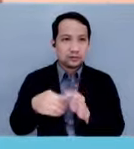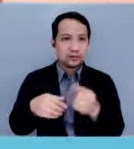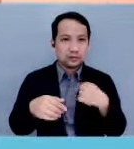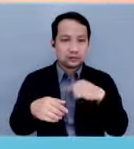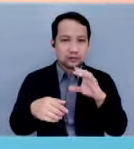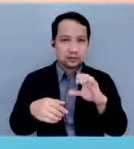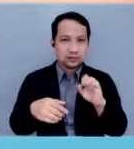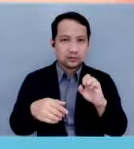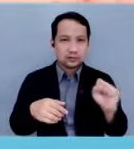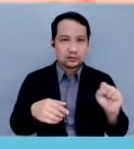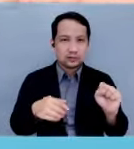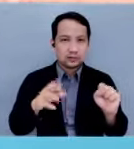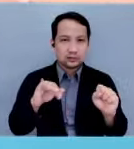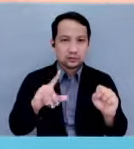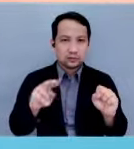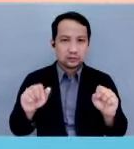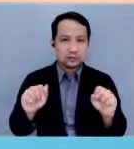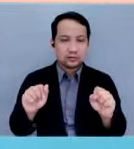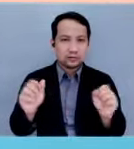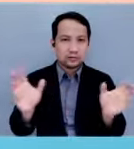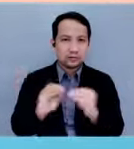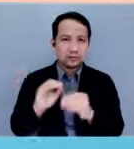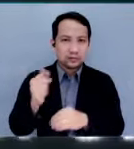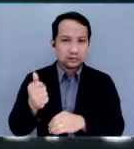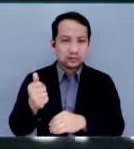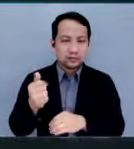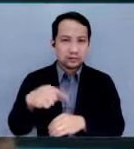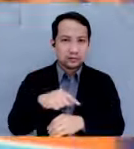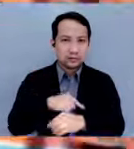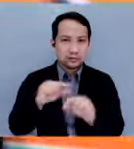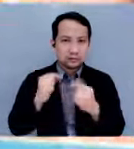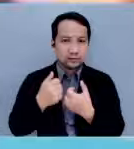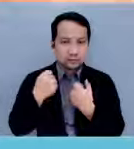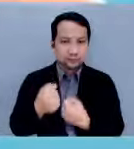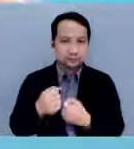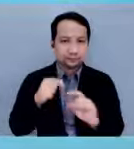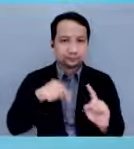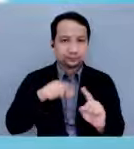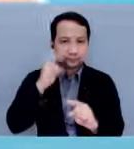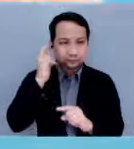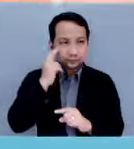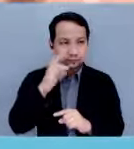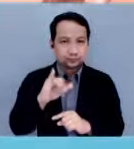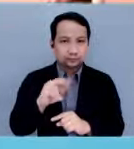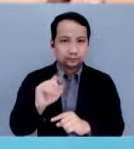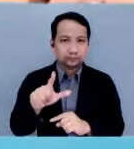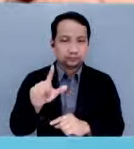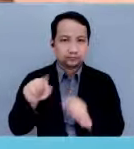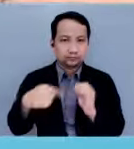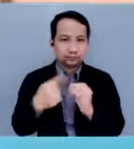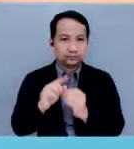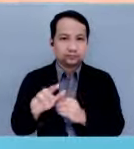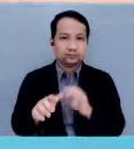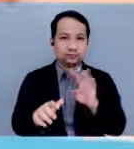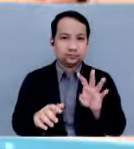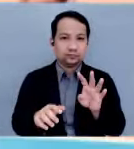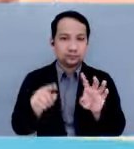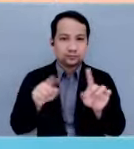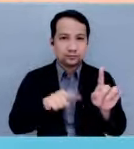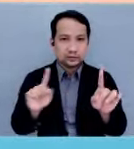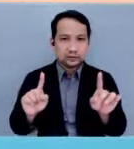namang nakaabot sa 10 puntos sa side ng Strong Group. Isa ang Signal sa 5 koponan ngayon na may 4-1 win-loss